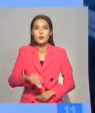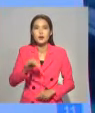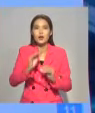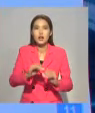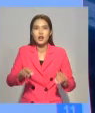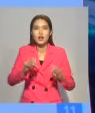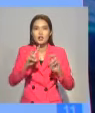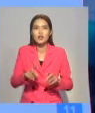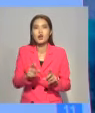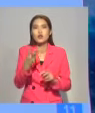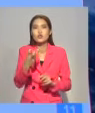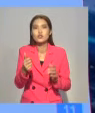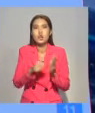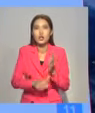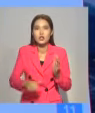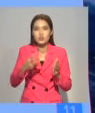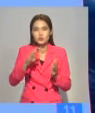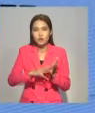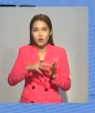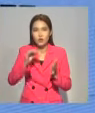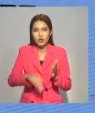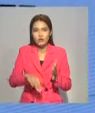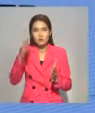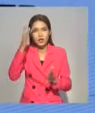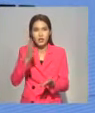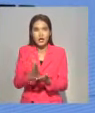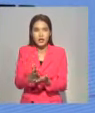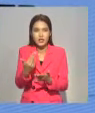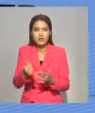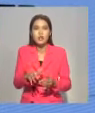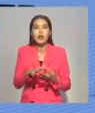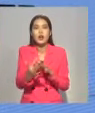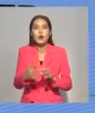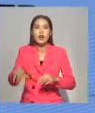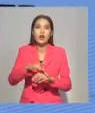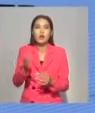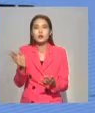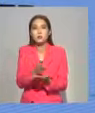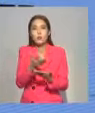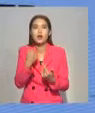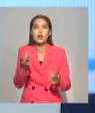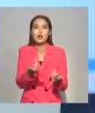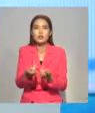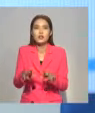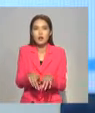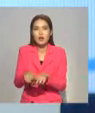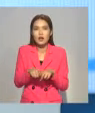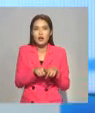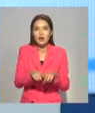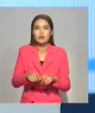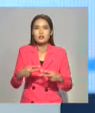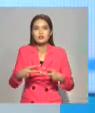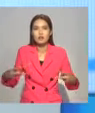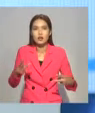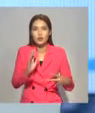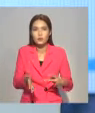арналған 369 нысан салу көзделген. Бұл білім ошақтары ауыл, қала деп бөлмей, бірыңғай стандартпен салынады.